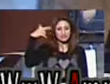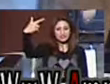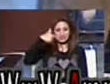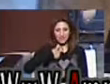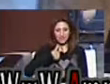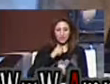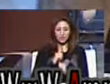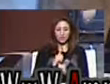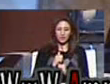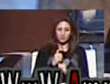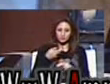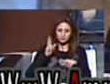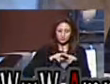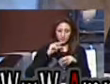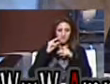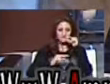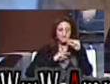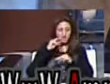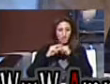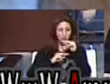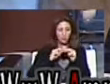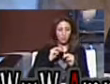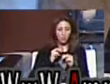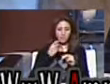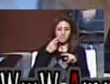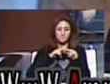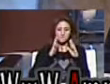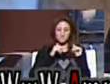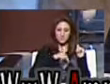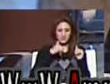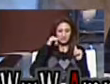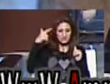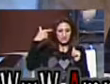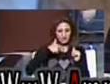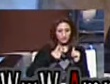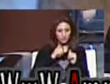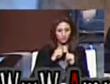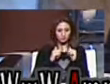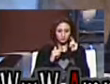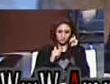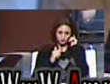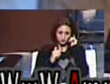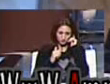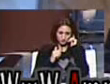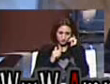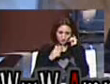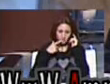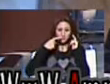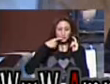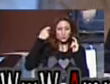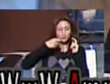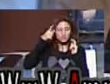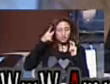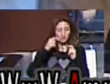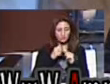نيافة الأنبا إبرام أسقف الفيوم وعميد الكلية الإكليريكية بالقاهرة. أهلا بك نيافة الأنبا، كل سنة وحضرتك طيب. أهلا سنة، كل سنة ومعليك